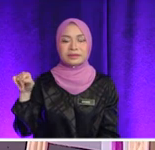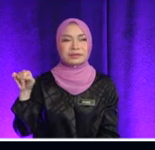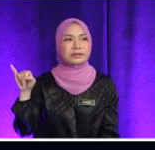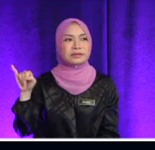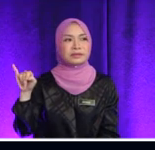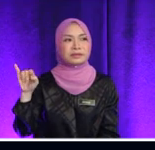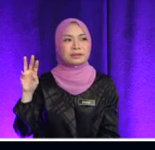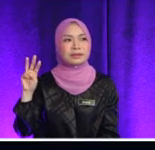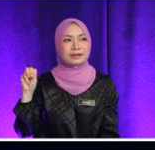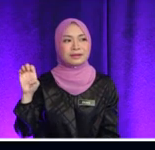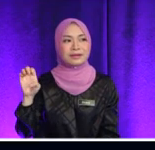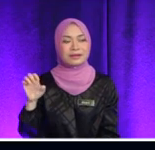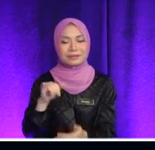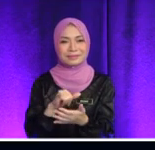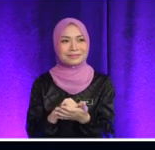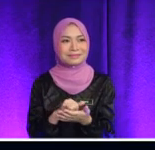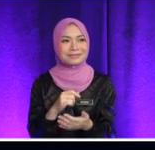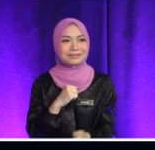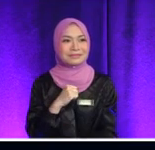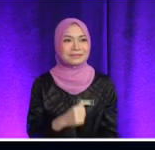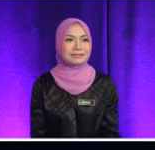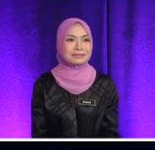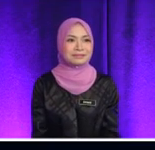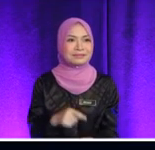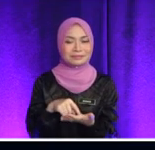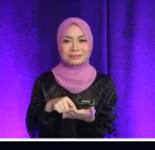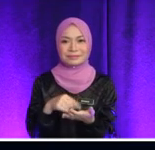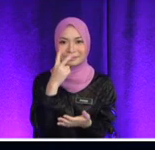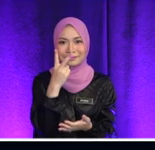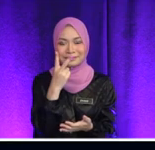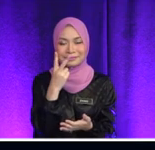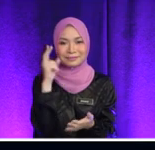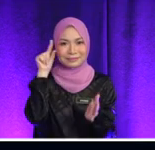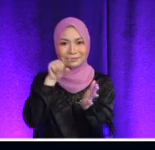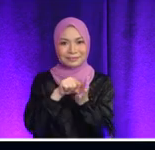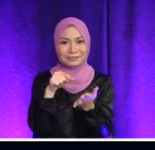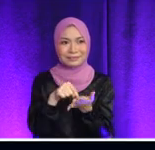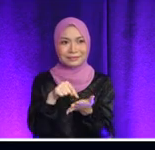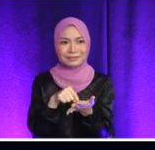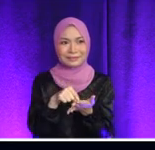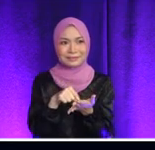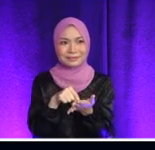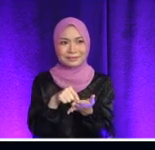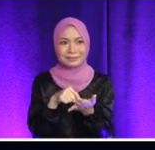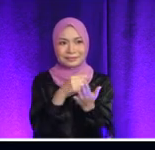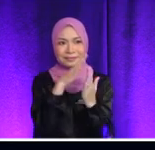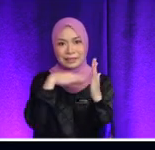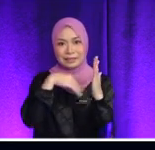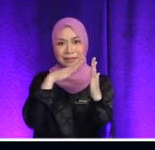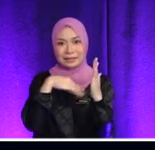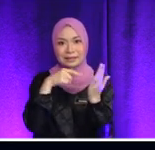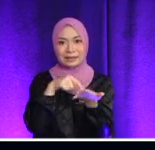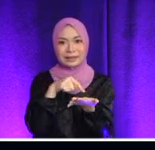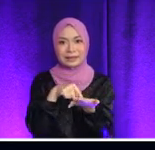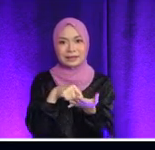karya depade Morris di Barbie oke Emm yang dihasilkan pada